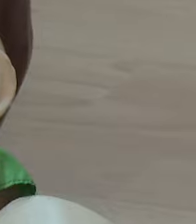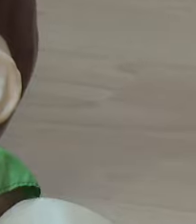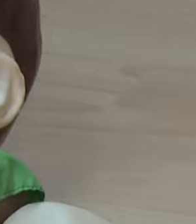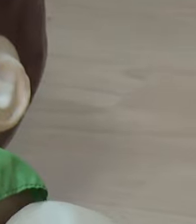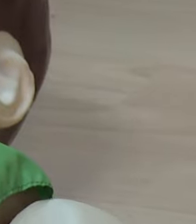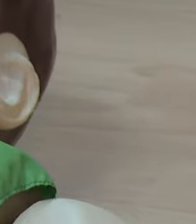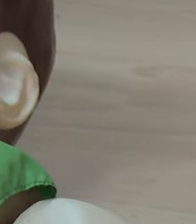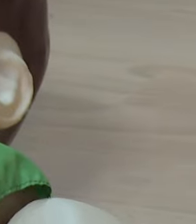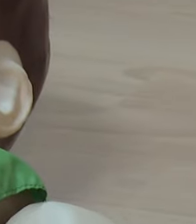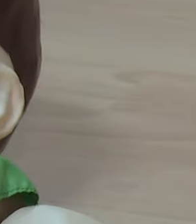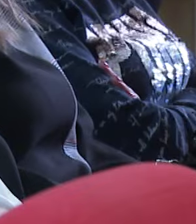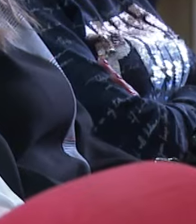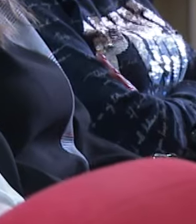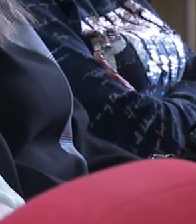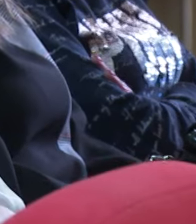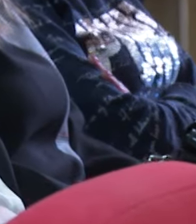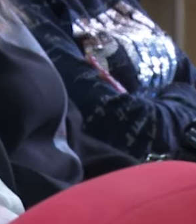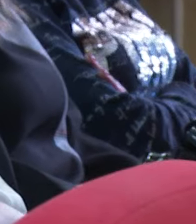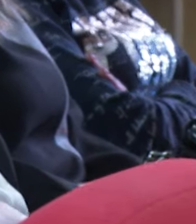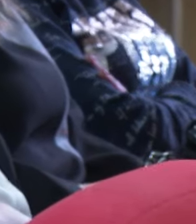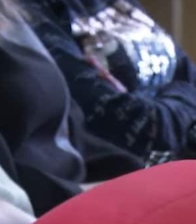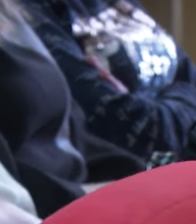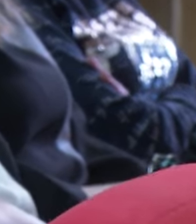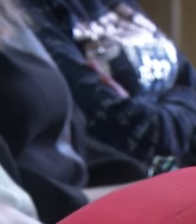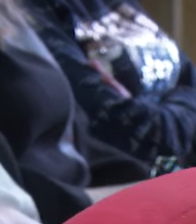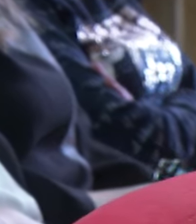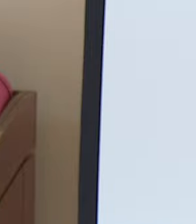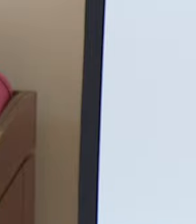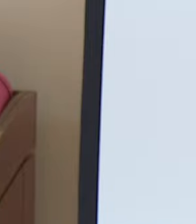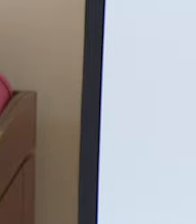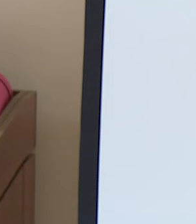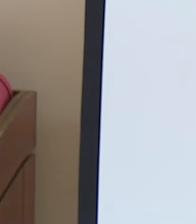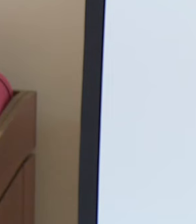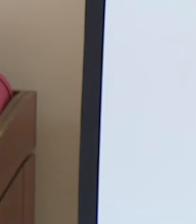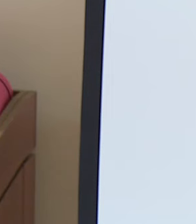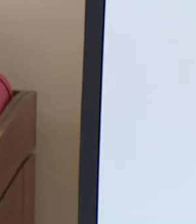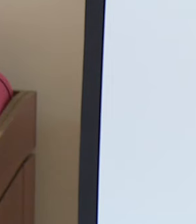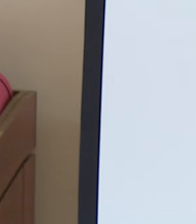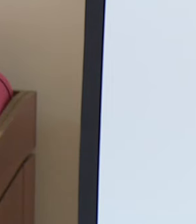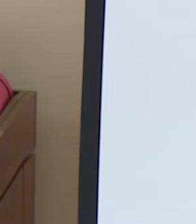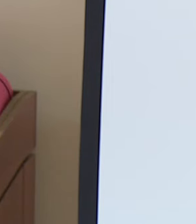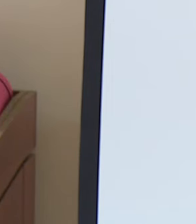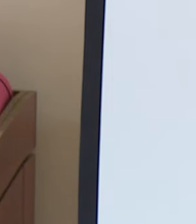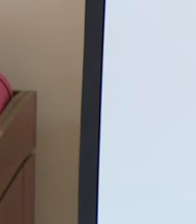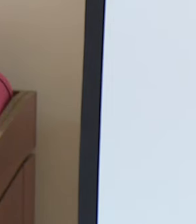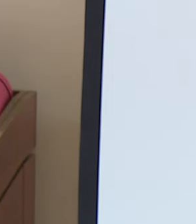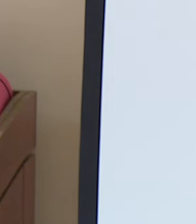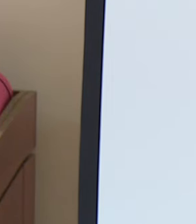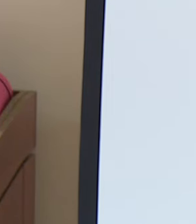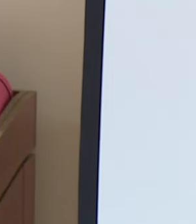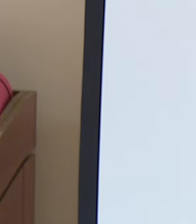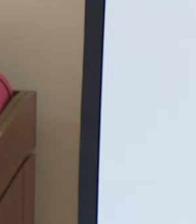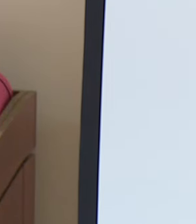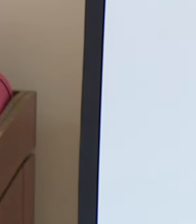человек, который не сталкивается в повседневной жизни с этим, чтобы он умел и мог сориентироваться на месте, чтобы